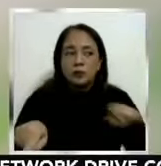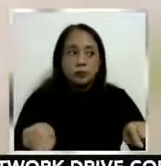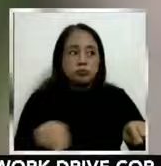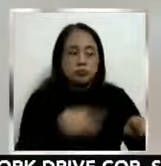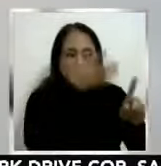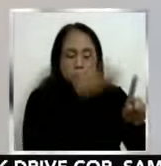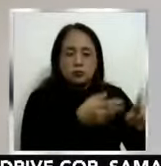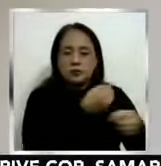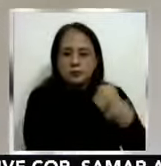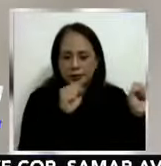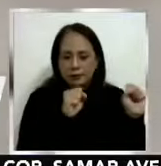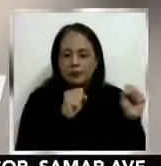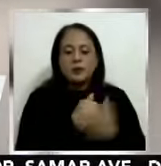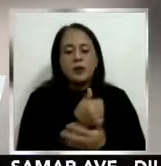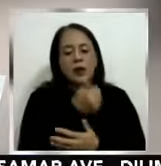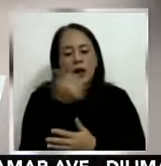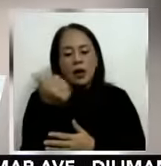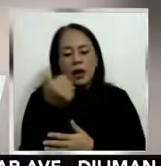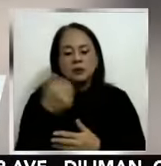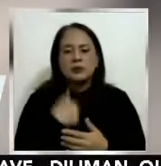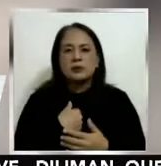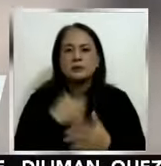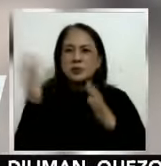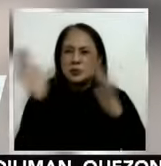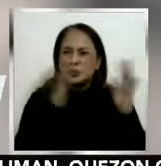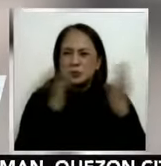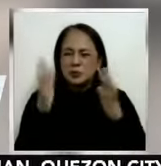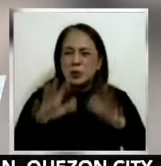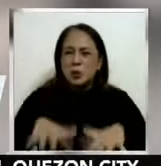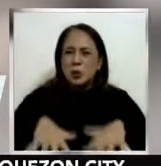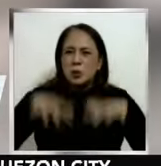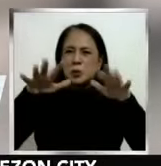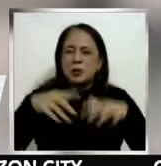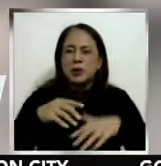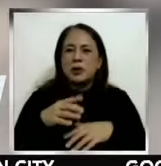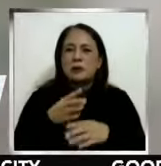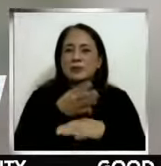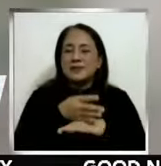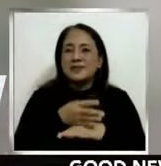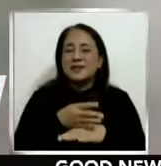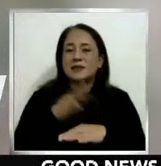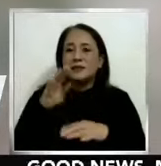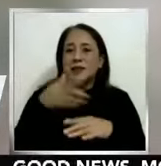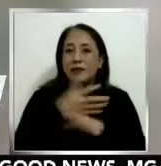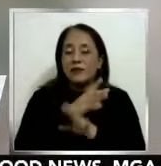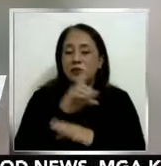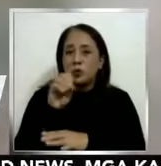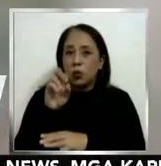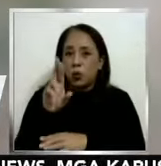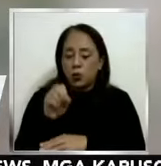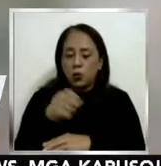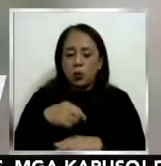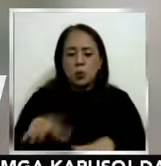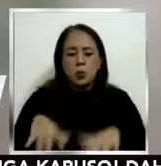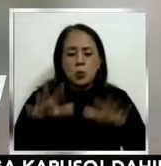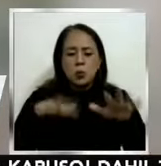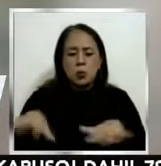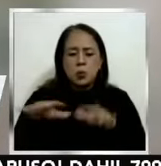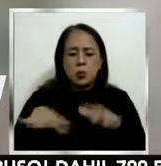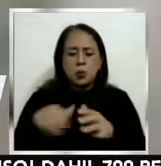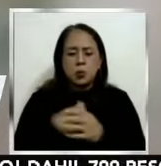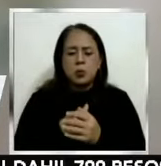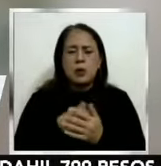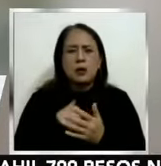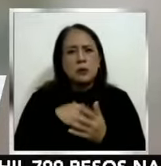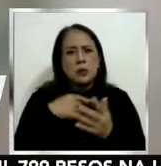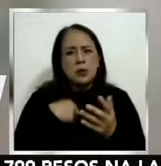Dahil naman sa masamang panahon, rumagasa ang tubig sa Nubataan, Davao de Oro. Pagupan ng baha, tumamban ang makapal na putik at mga bato na bumalot sa mga